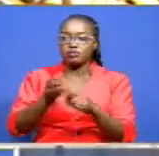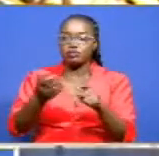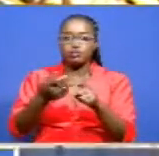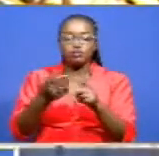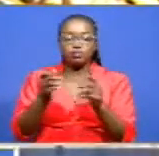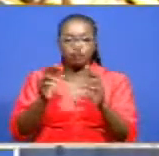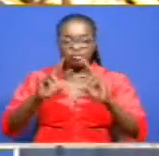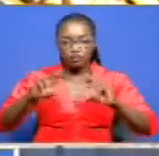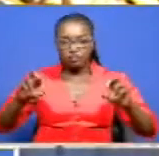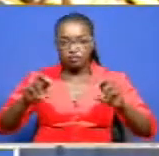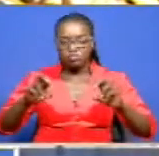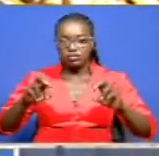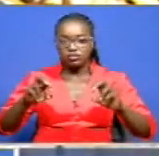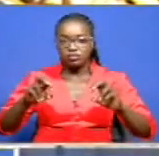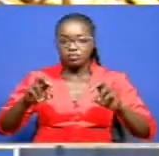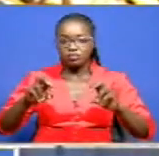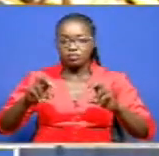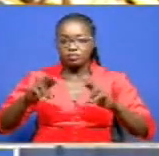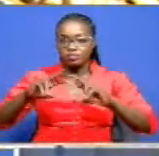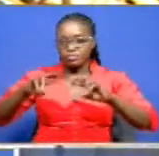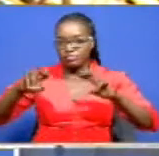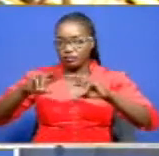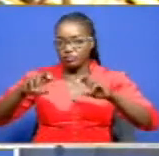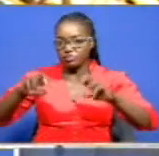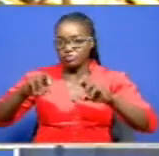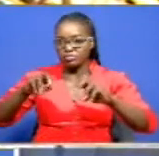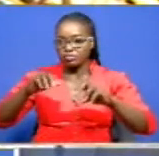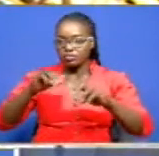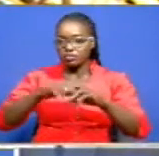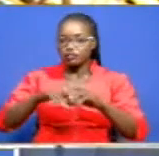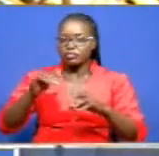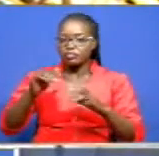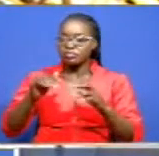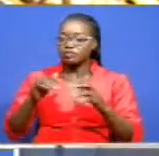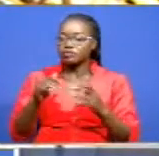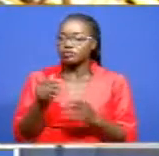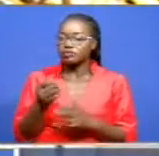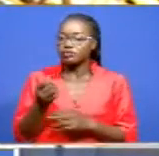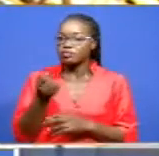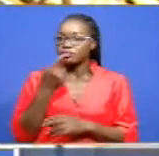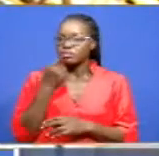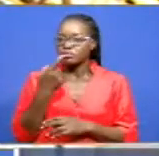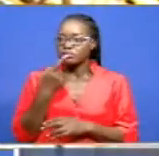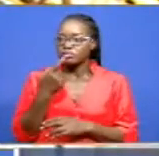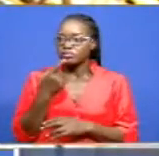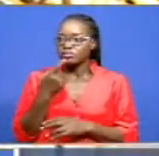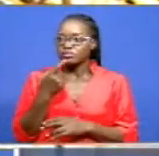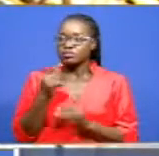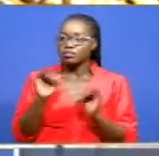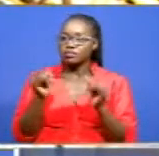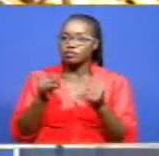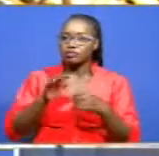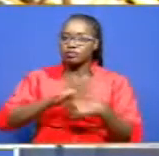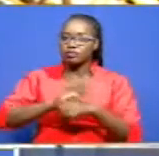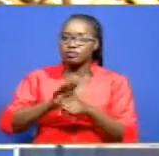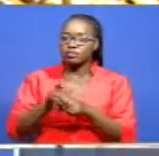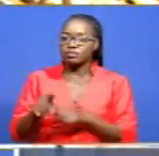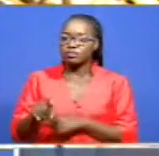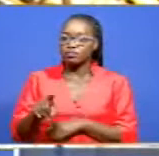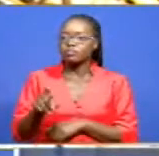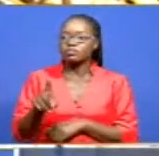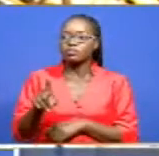zilizofanyiwa utafiti katika taasisi ya utafiti wa kimatibabu hapa nchini zimegunduliwa kuwa aina mpya ya virusi vya